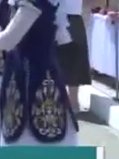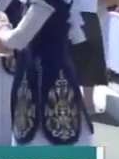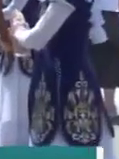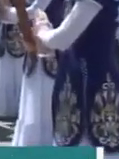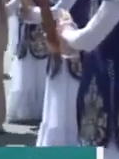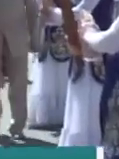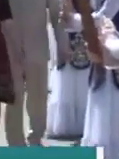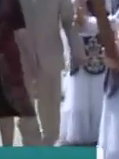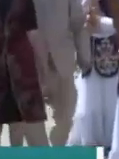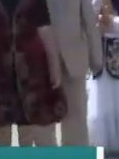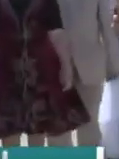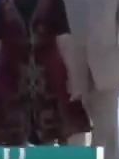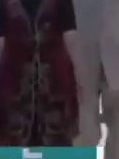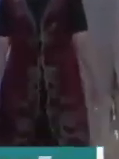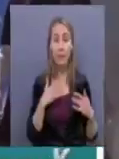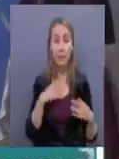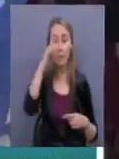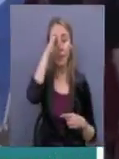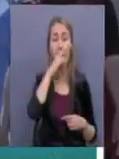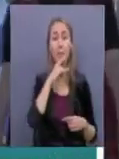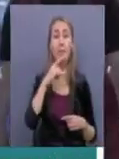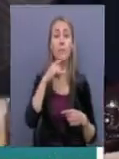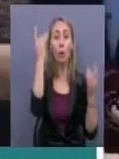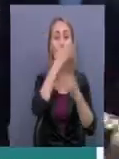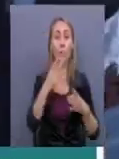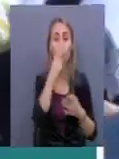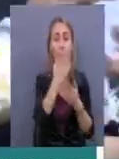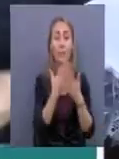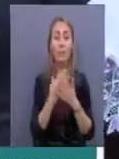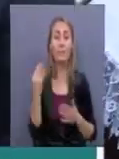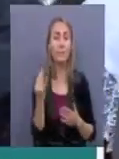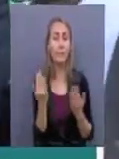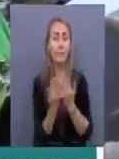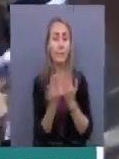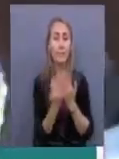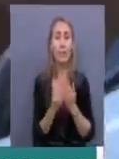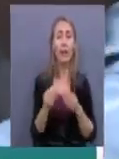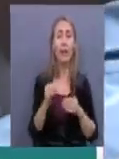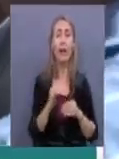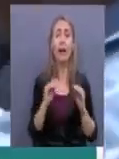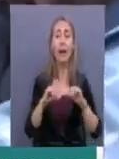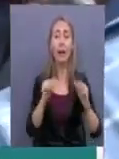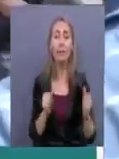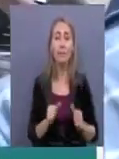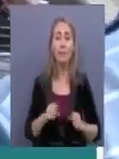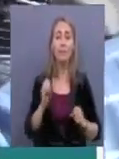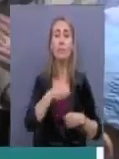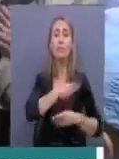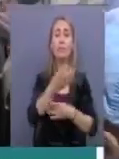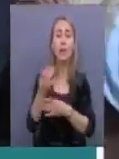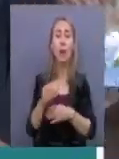Қазақ мәдениетінің фестивалінде қызықты көріністер қойылып, қонақтарға шашу шашылды. Қала тұрғындарына арнайы әзірленген бауырсақтан дәм